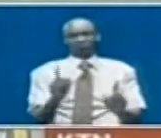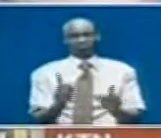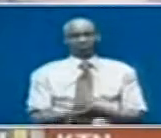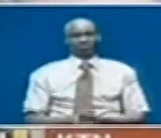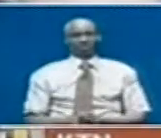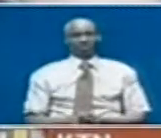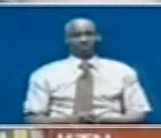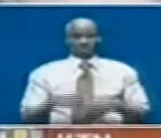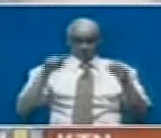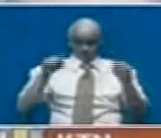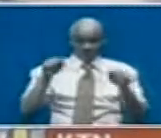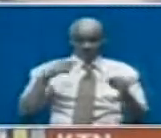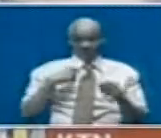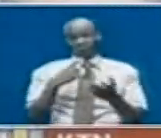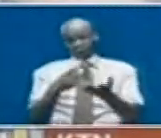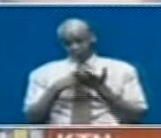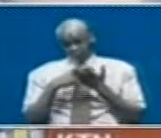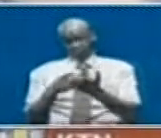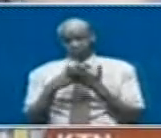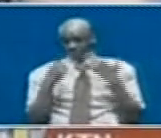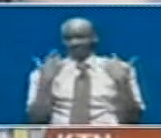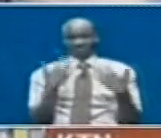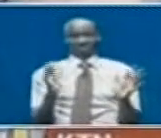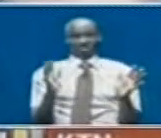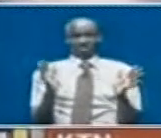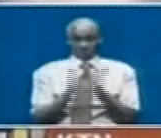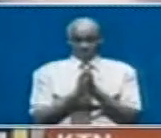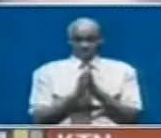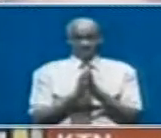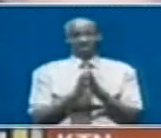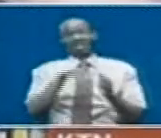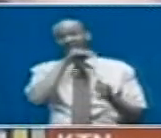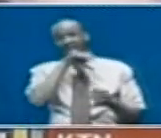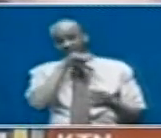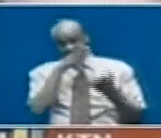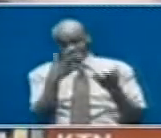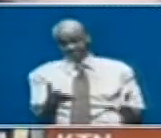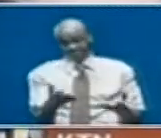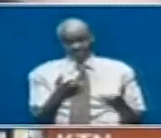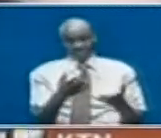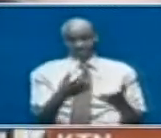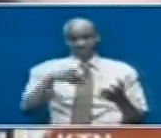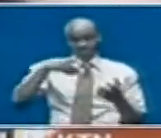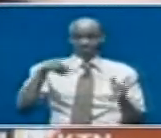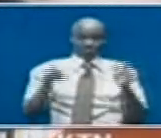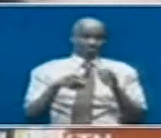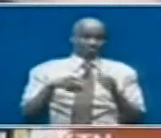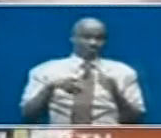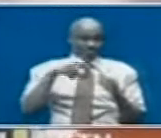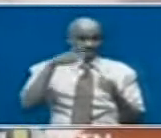Ya leo tumeshauriana na waziri mkuu Raila Odinga ambaye pia ni kiongozi wa